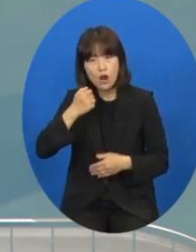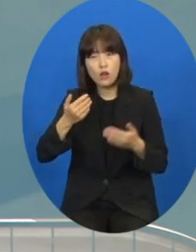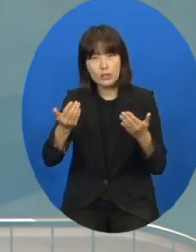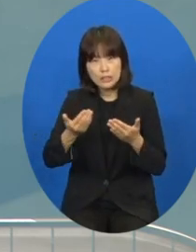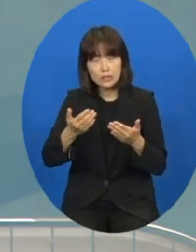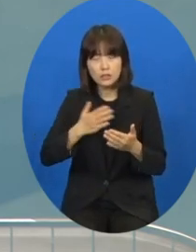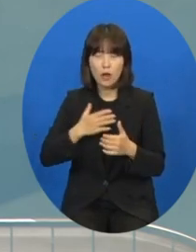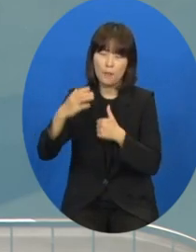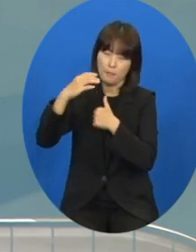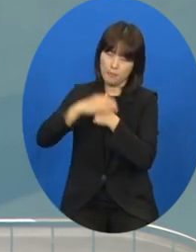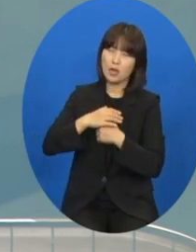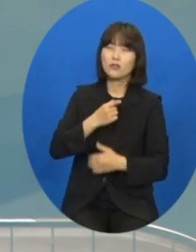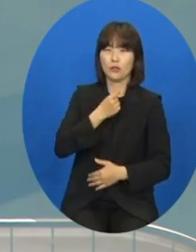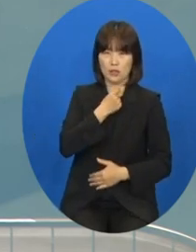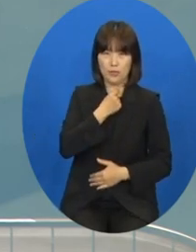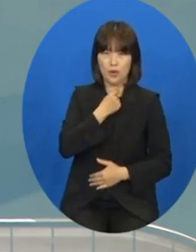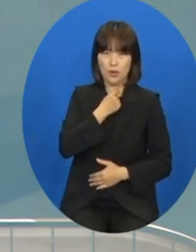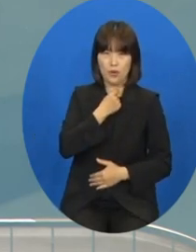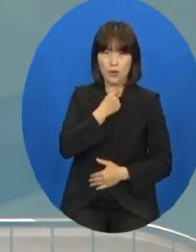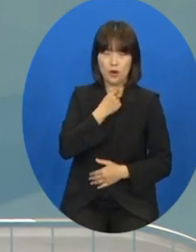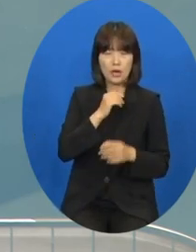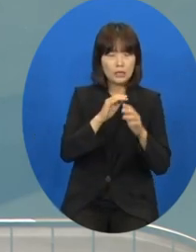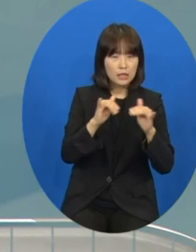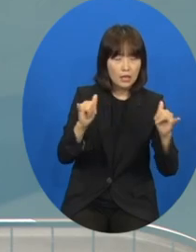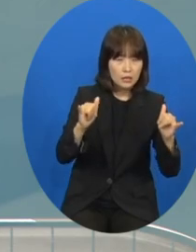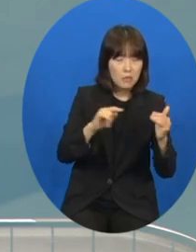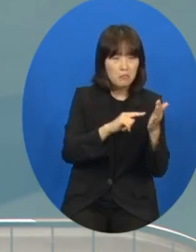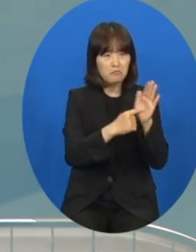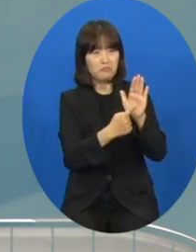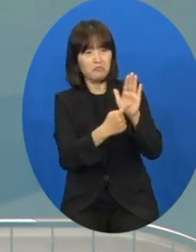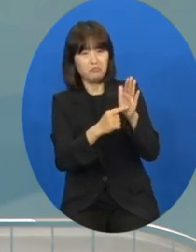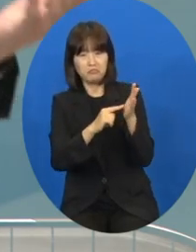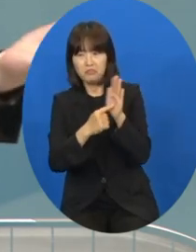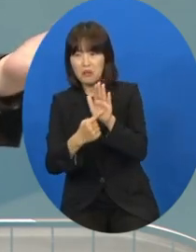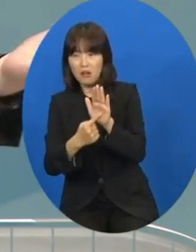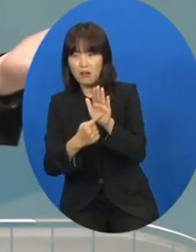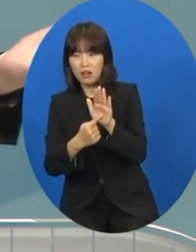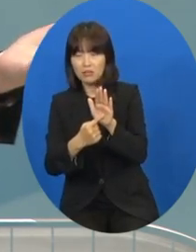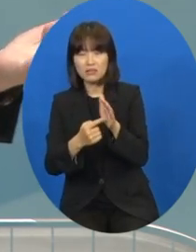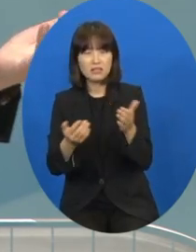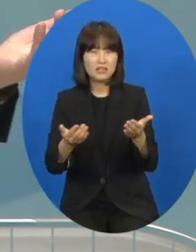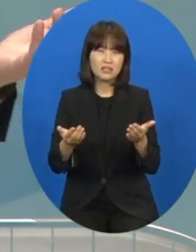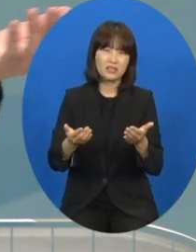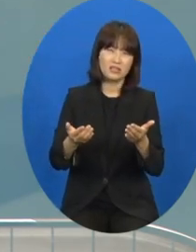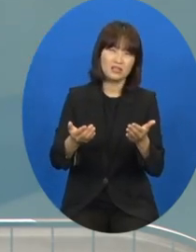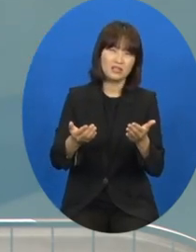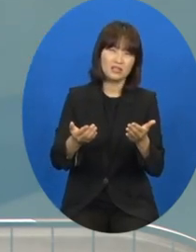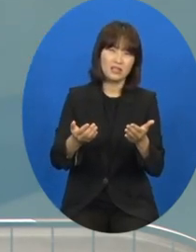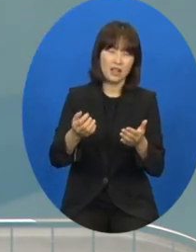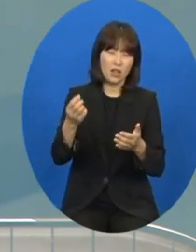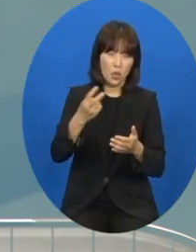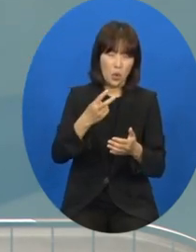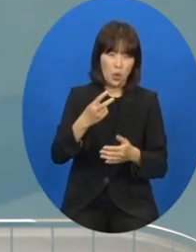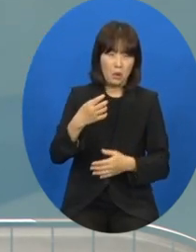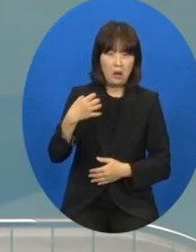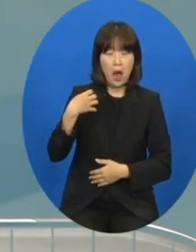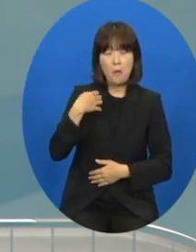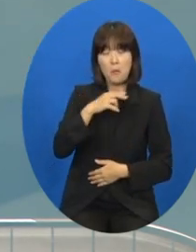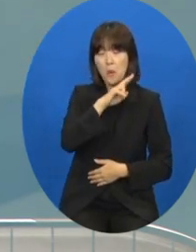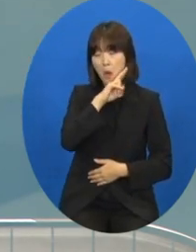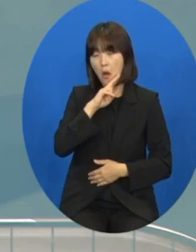그거 맡고 싶어요. 사람들 앞에 드러나는 일, 사람들이 알아주는 일, 또 감당하기 편한